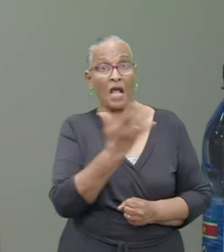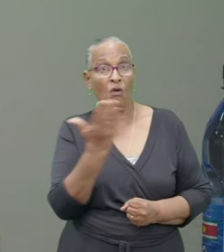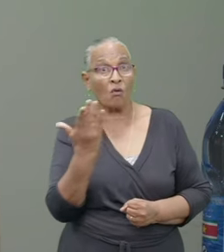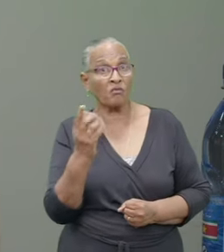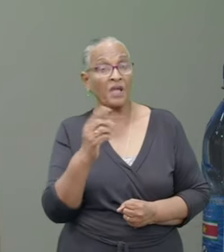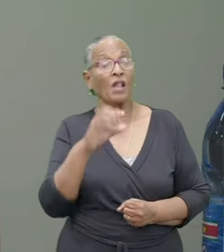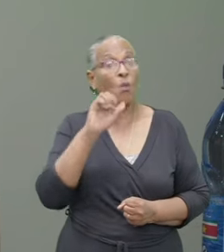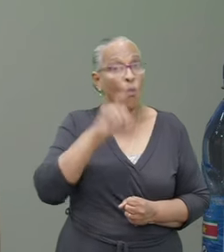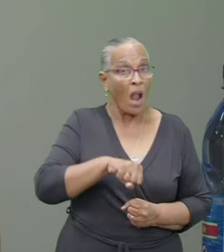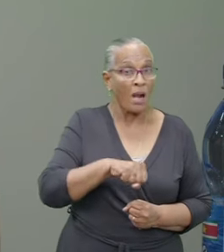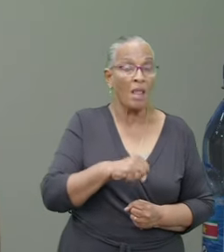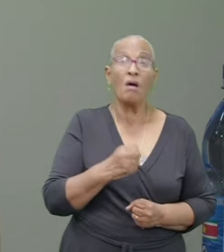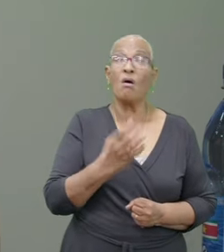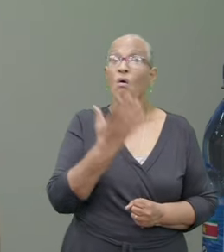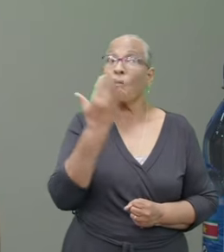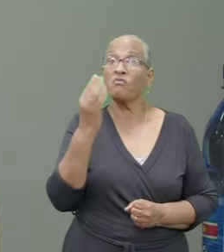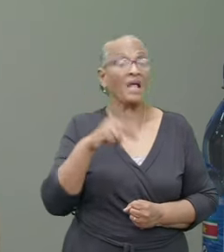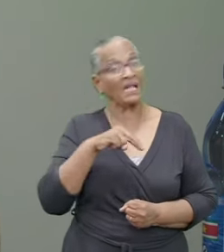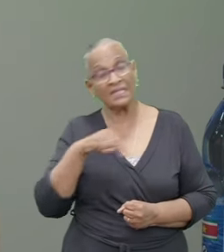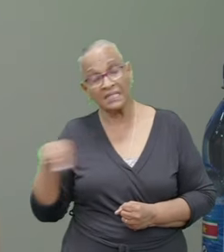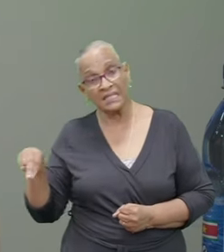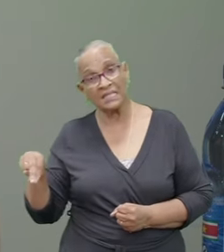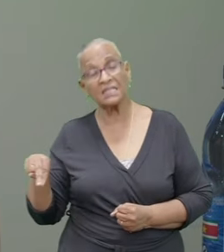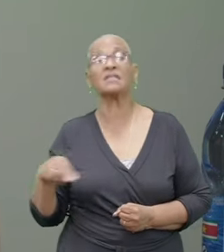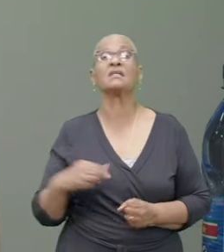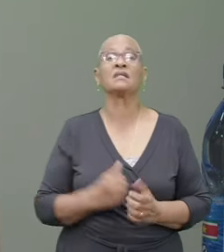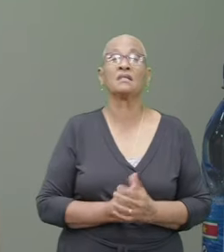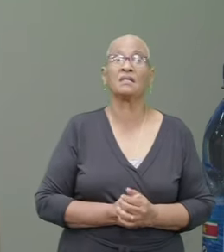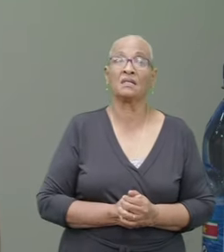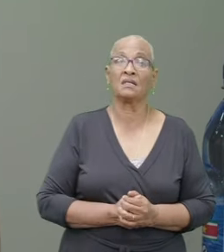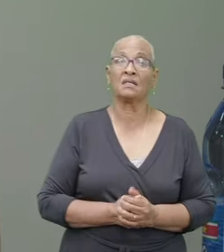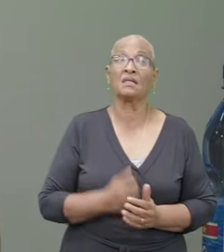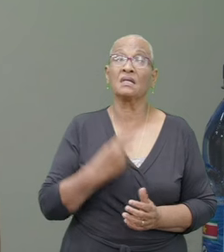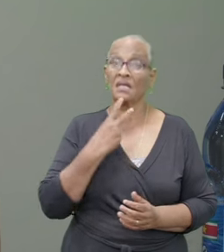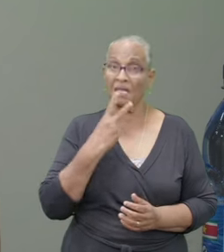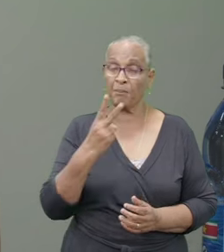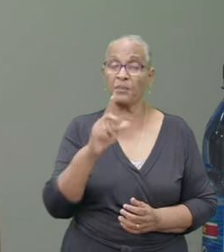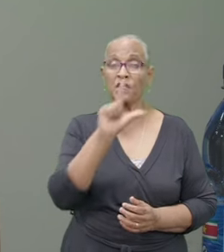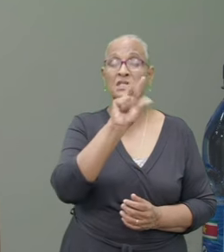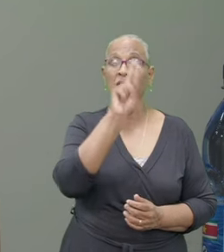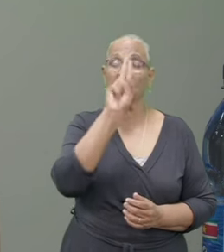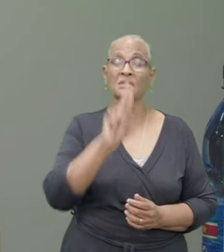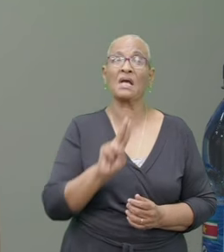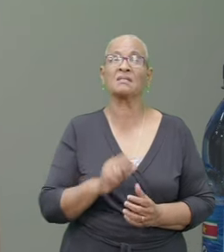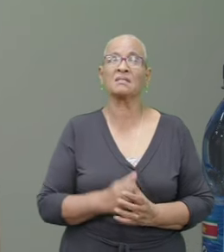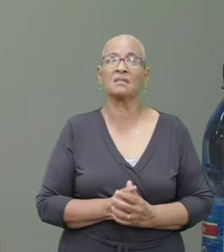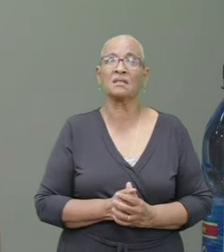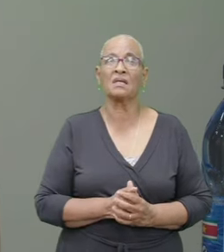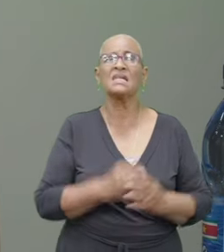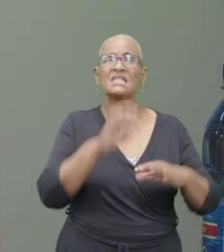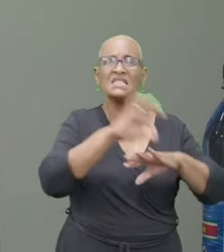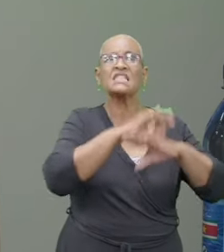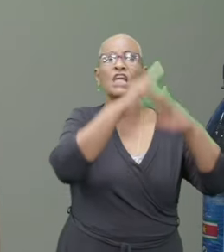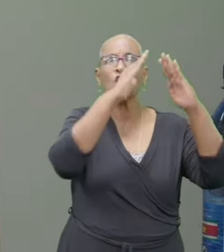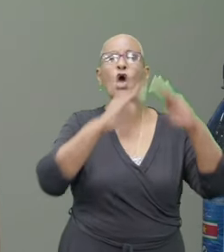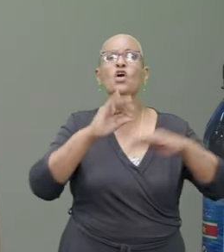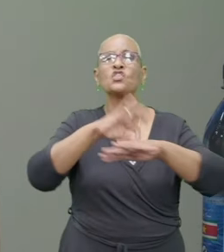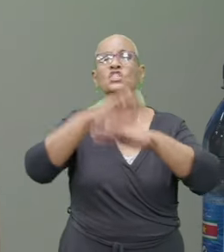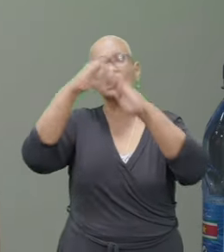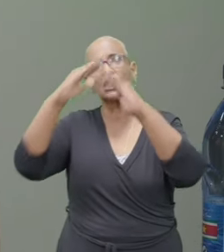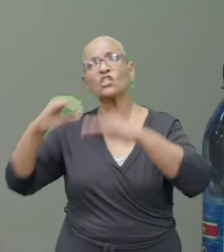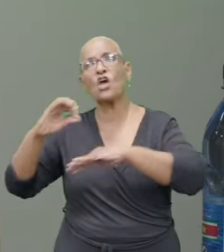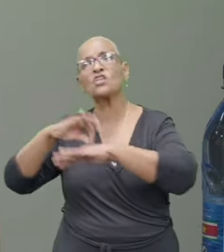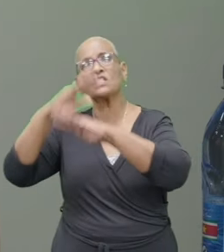het al op een gegeven moment denk ik bij een vraagstelling met betrekking tot slaans. Elk ziekenhuis heeft een